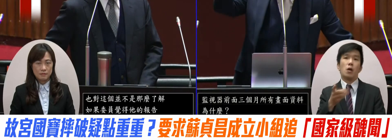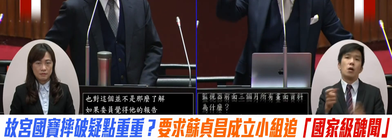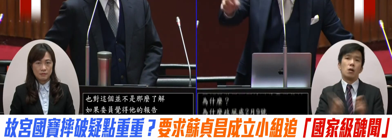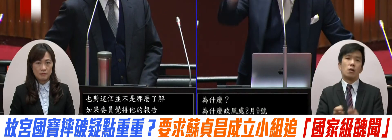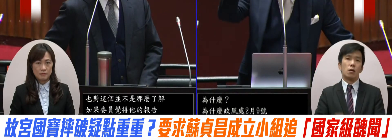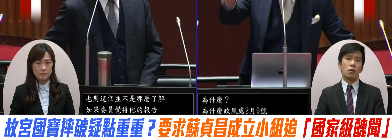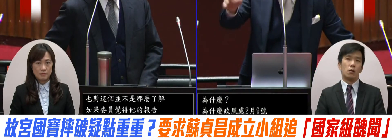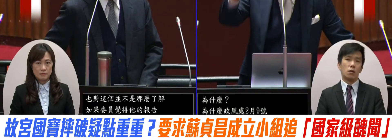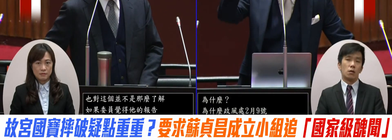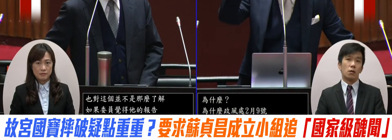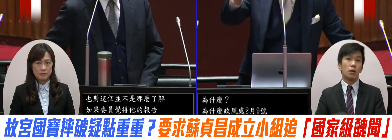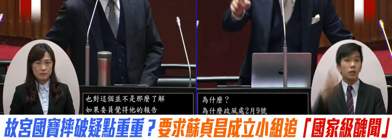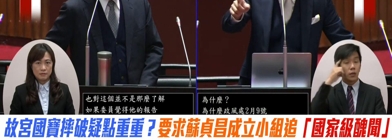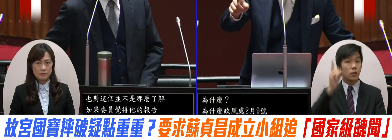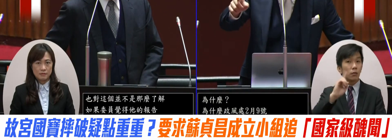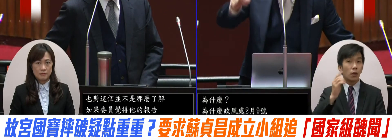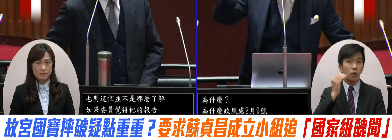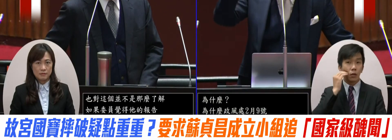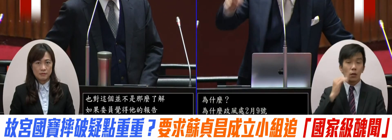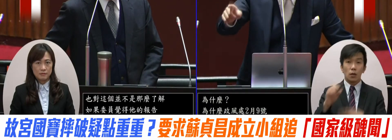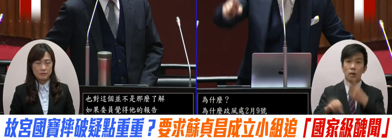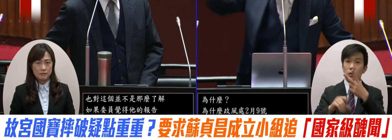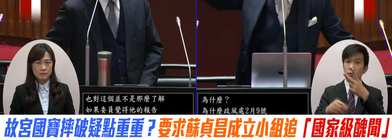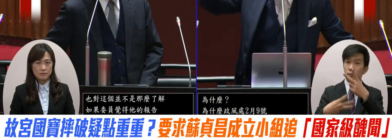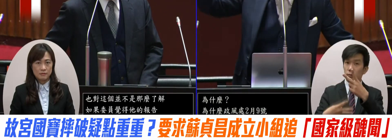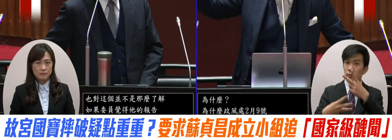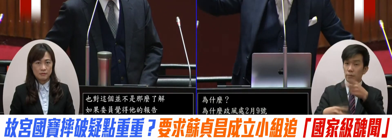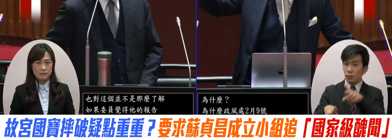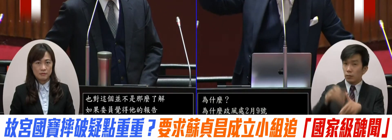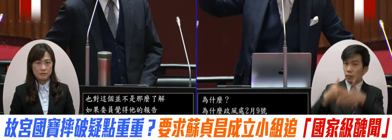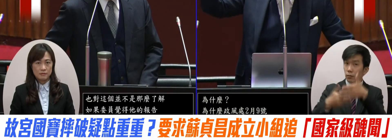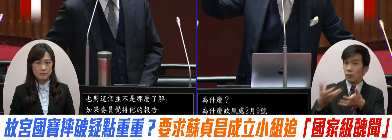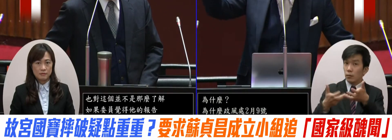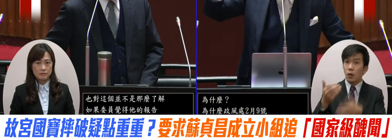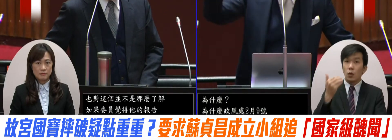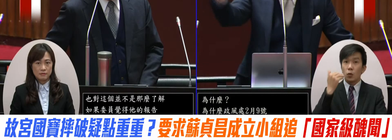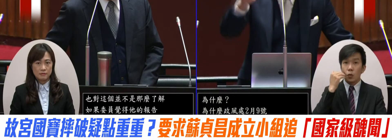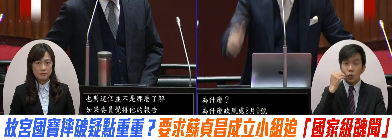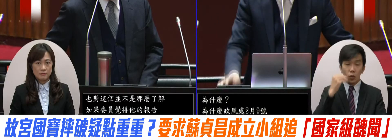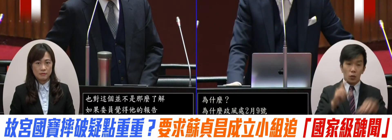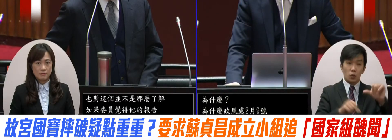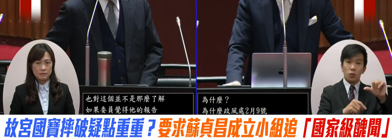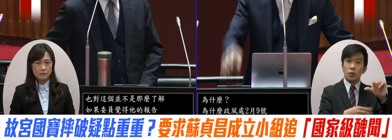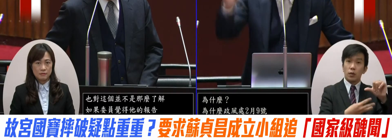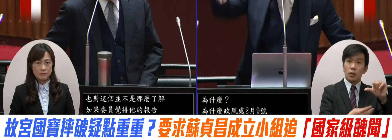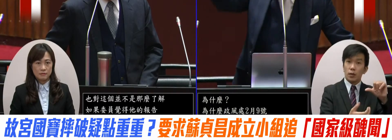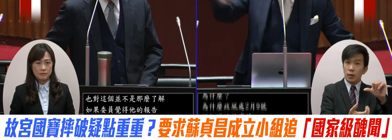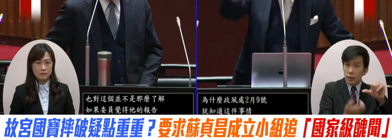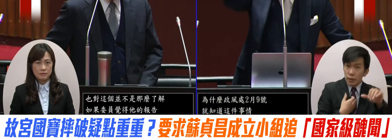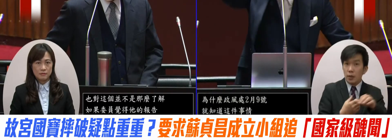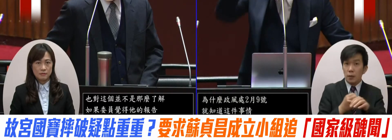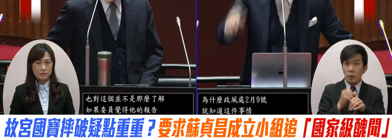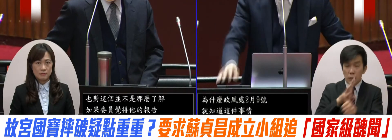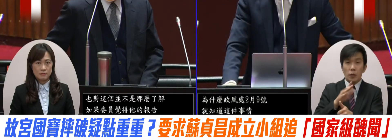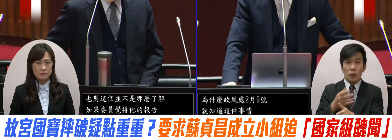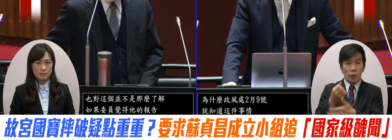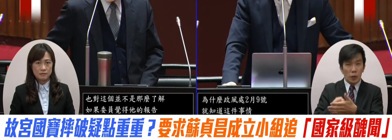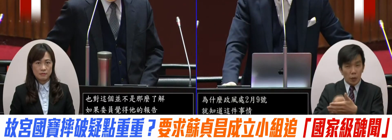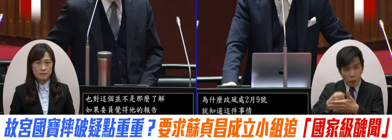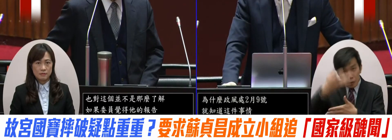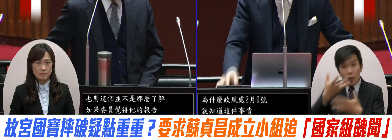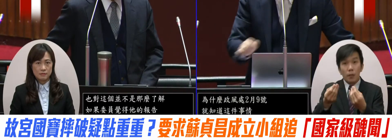说2月3号所发生的事情，你如果在5月3号以前不赶快看的话，5月4号以后就看不到